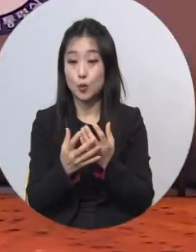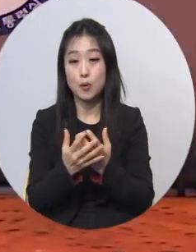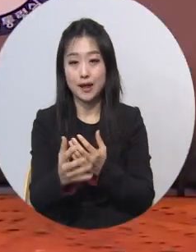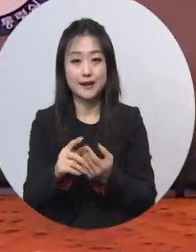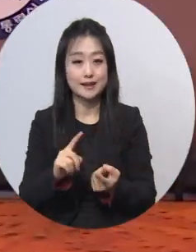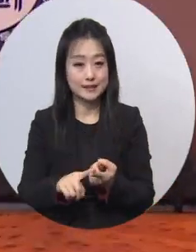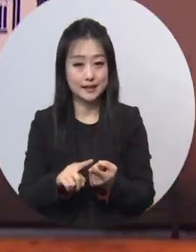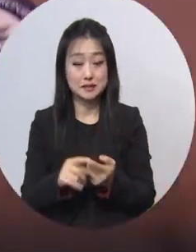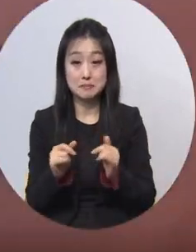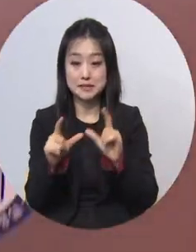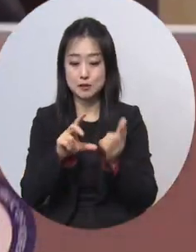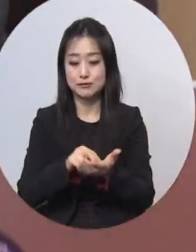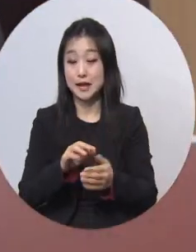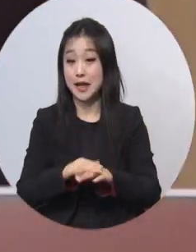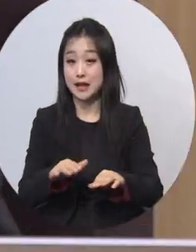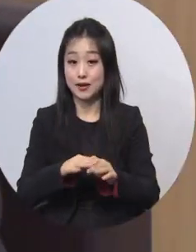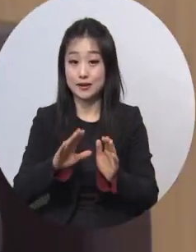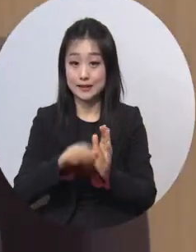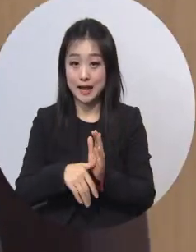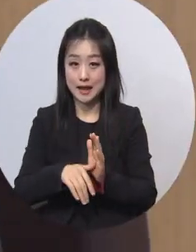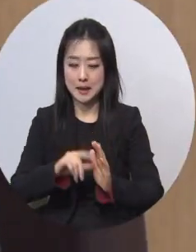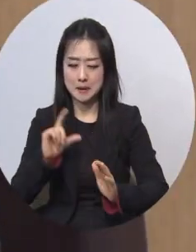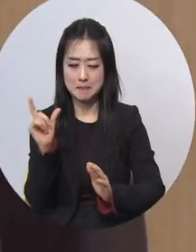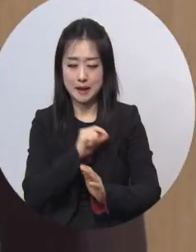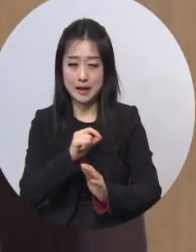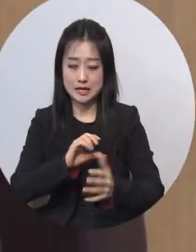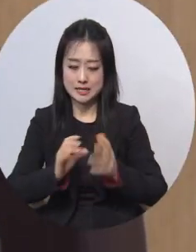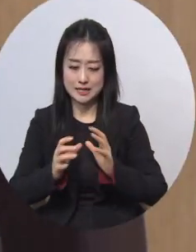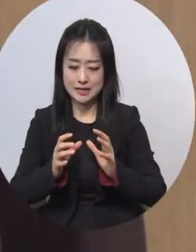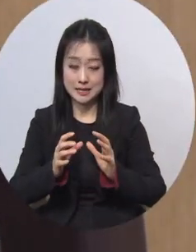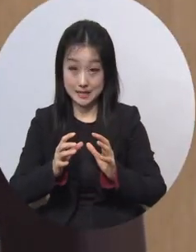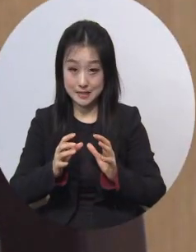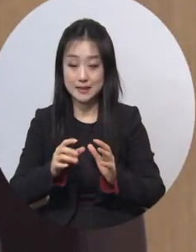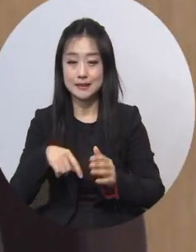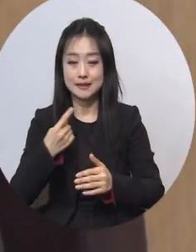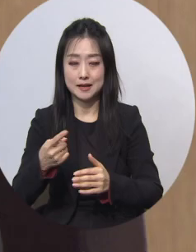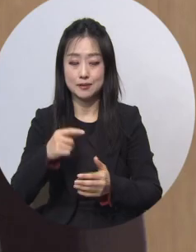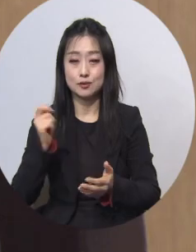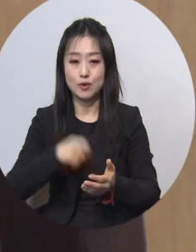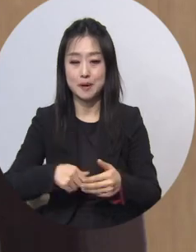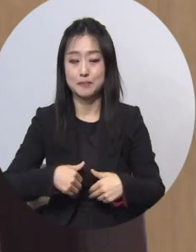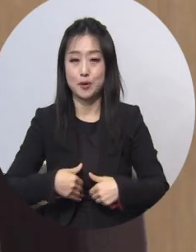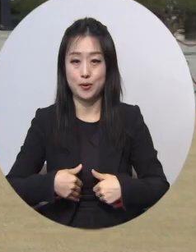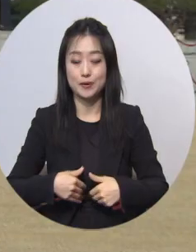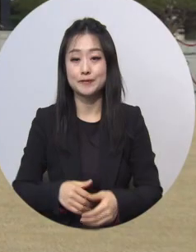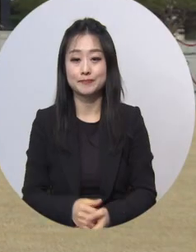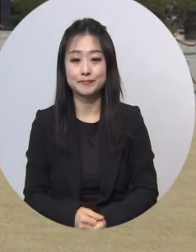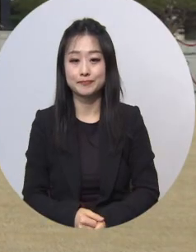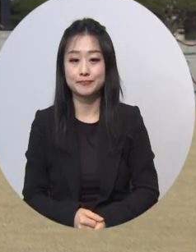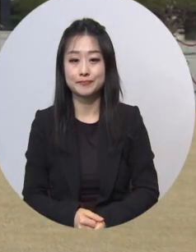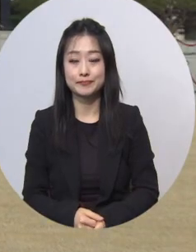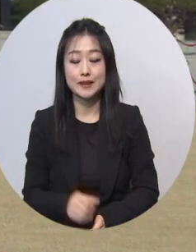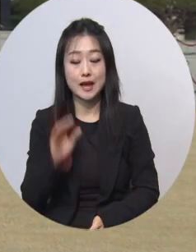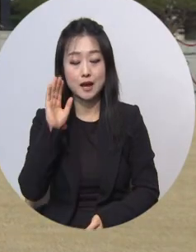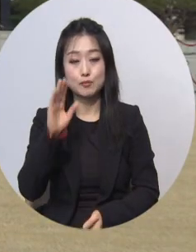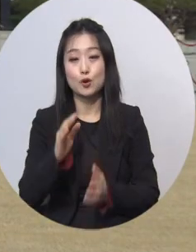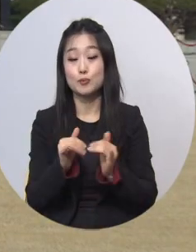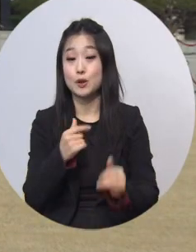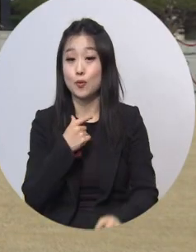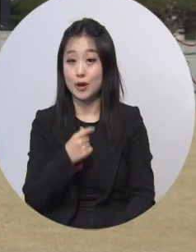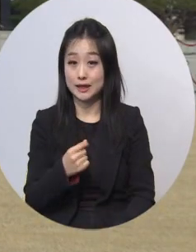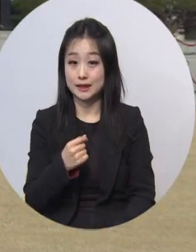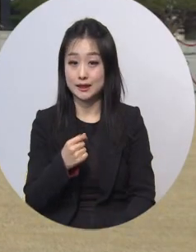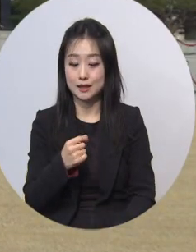관련해 민생 문제 해결에는 역시 속도가 가장 중요하다는 것을 다시 한번 생각했다고 말했습니다. 앞으로도 국민이